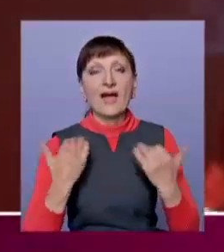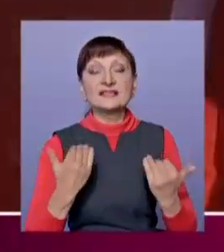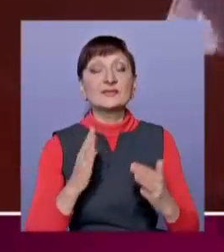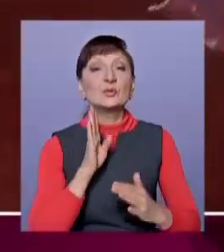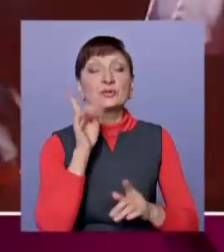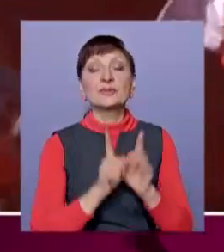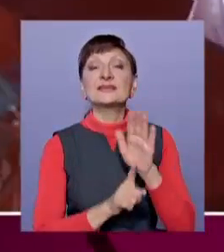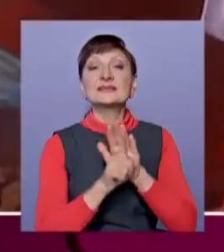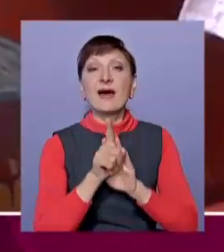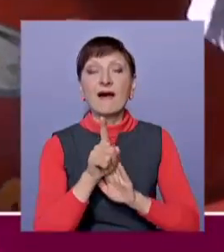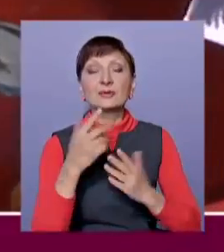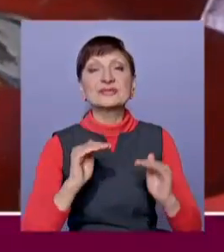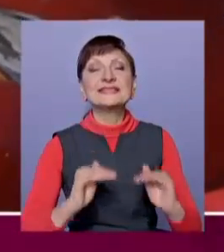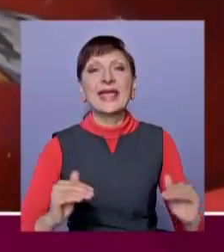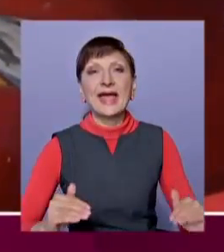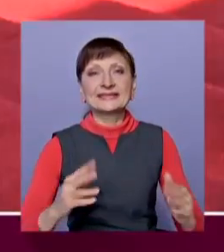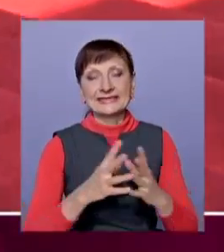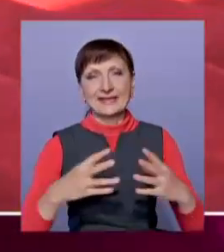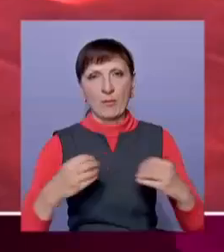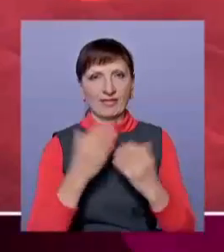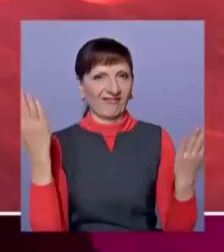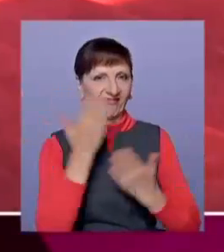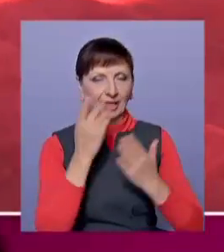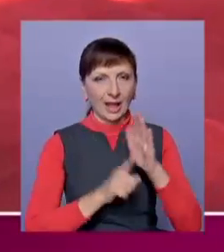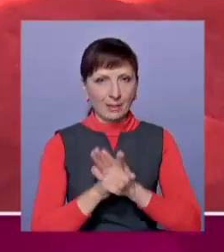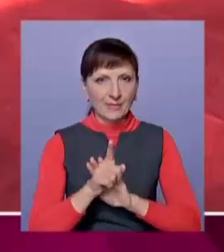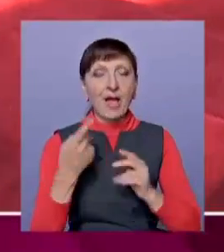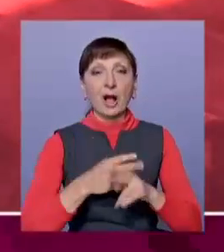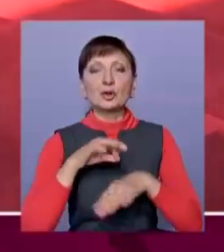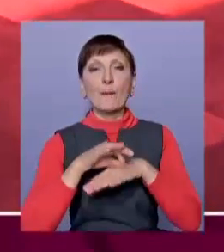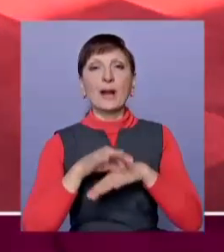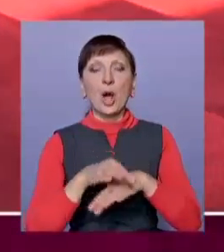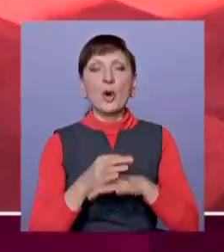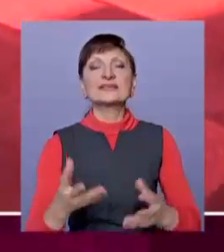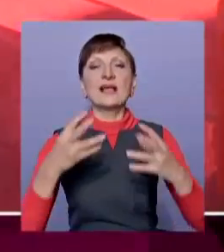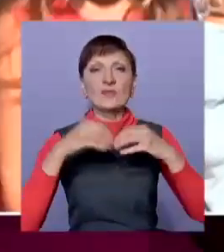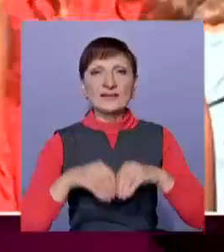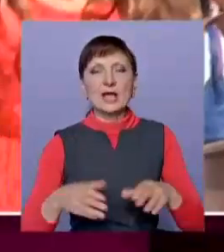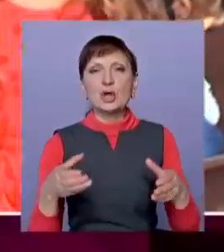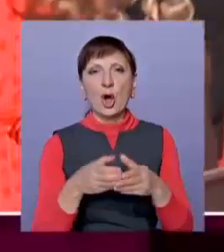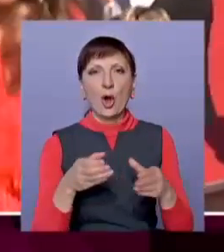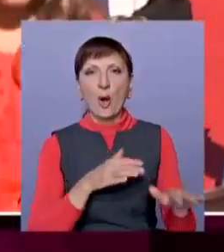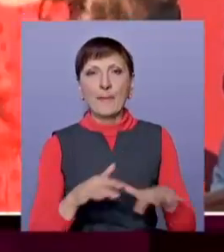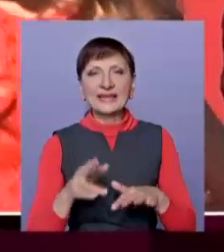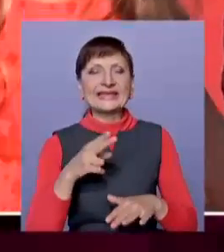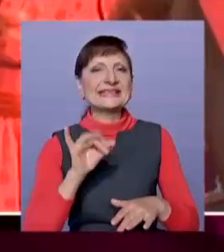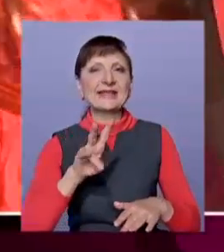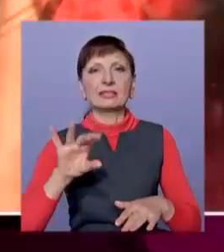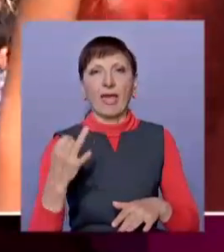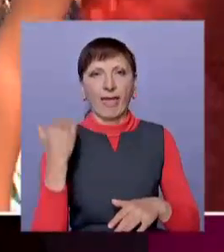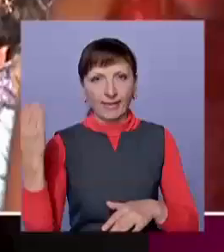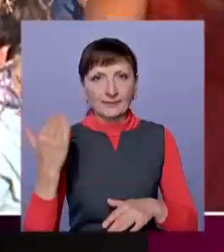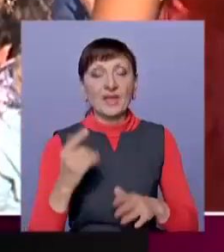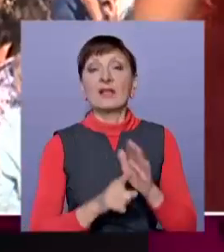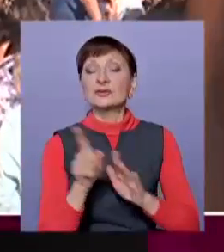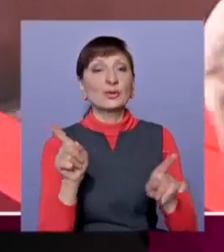дан старт секции детского и семейного кино, которые проходят совместно с компанией «Дисней». Началось все